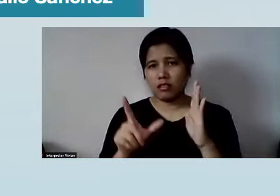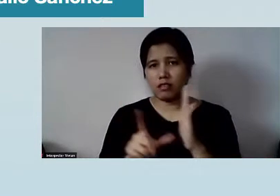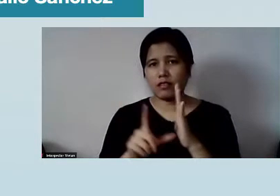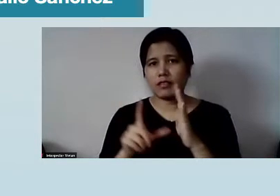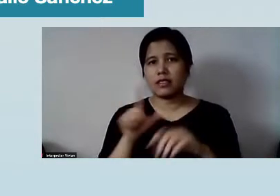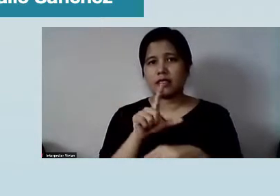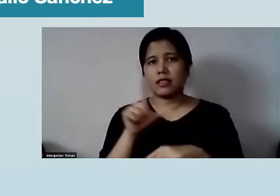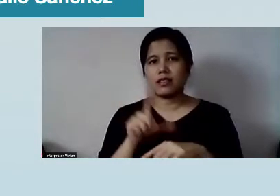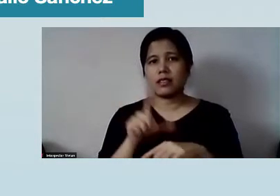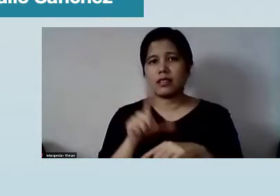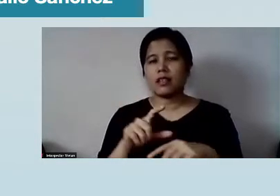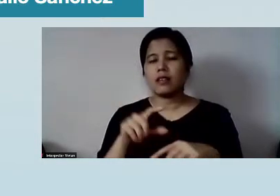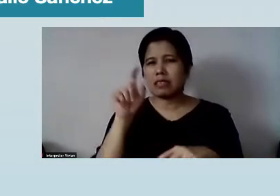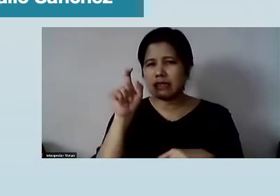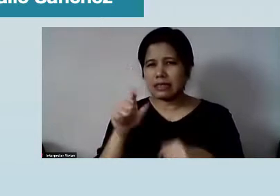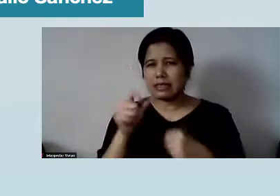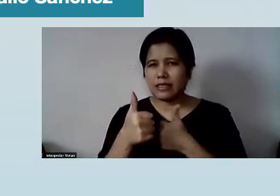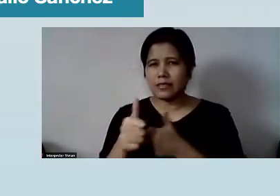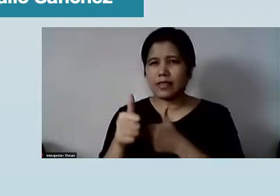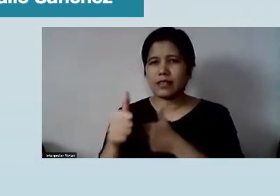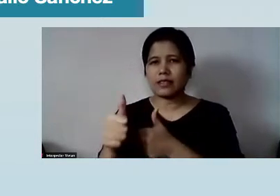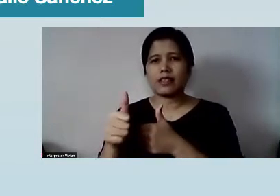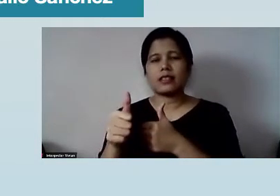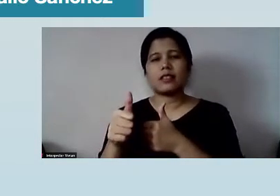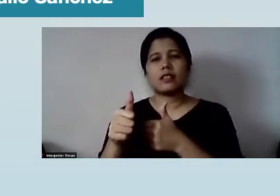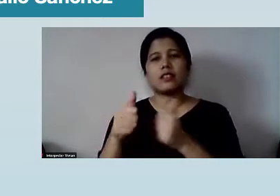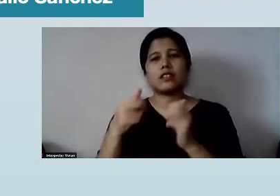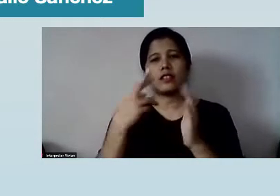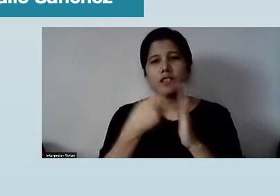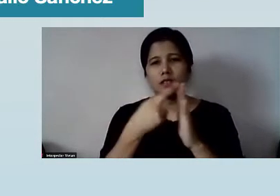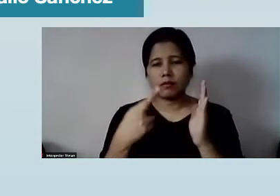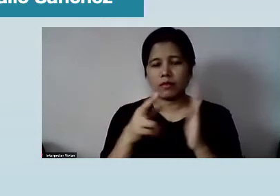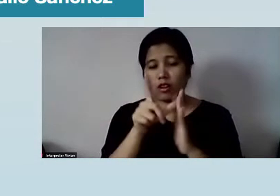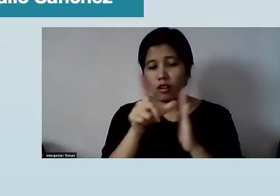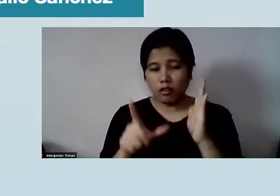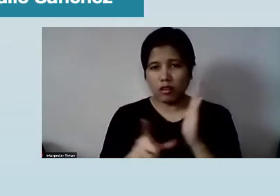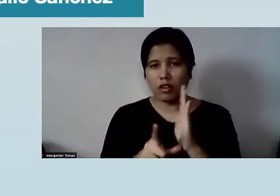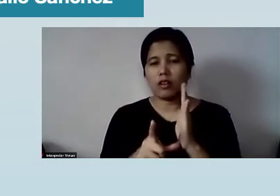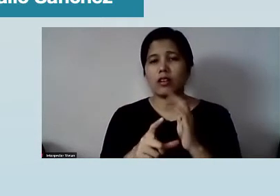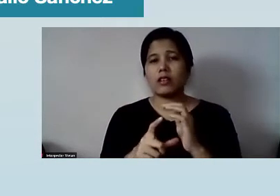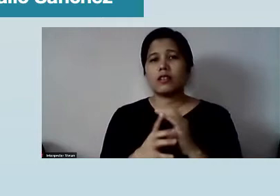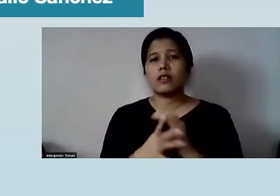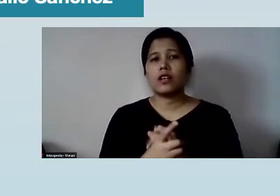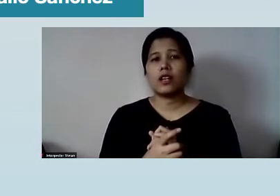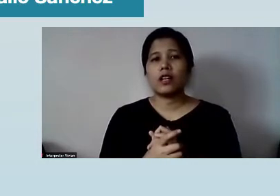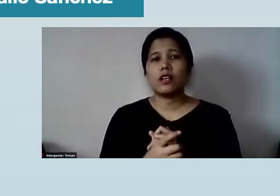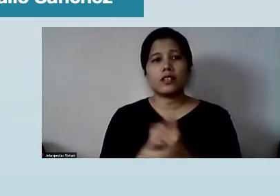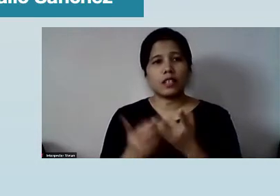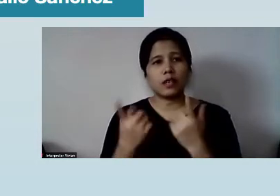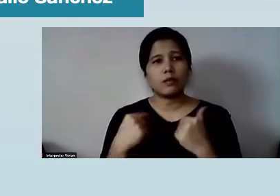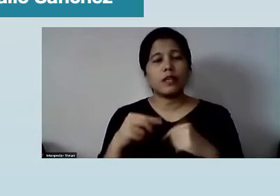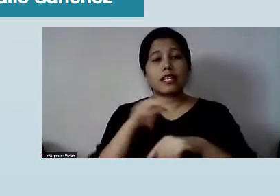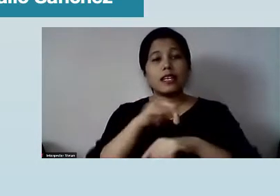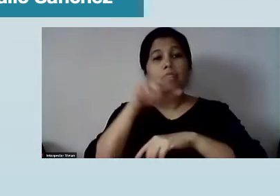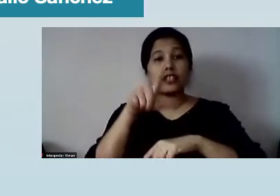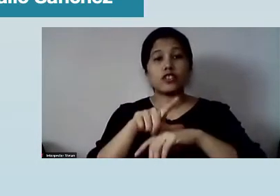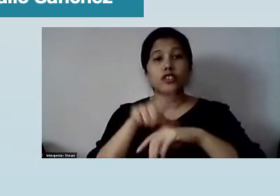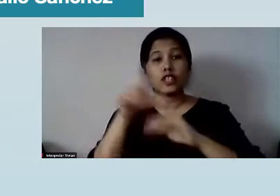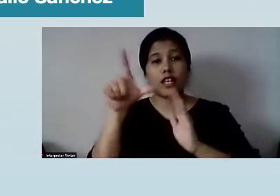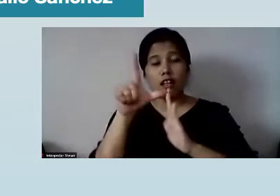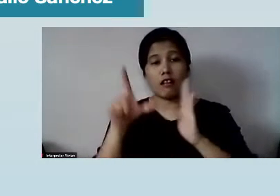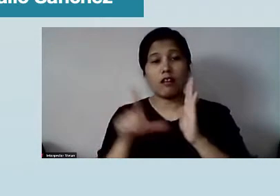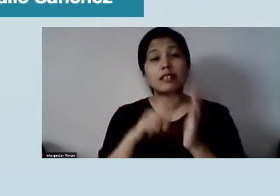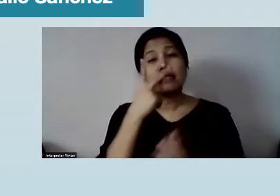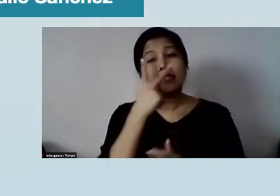dapat sundin po natin itong provisions ng UNCRPD. Now, we come to our national laws dito. Tingnan